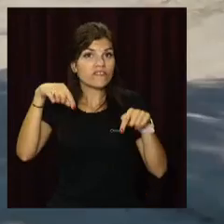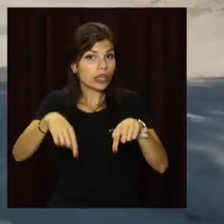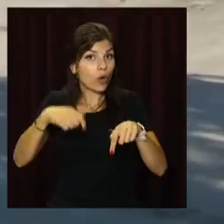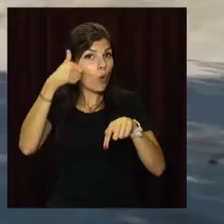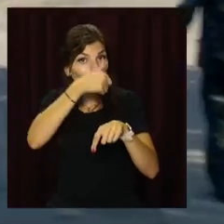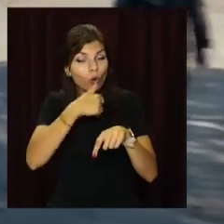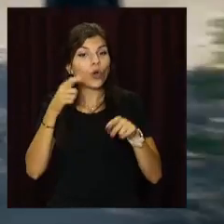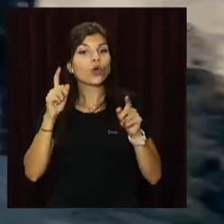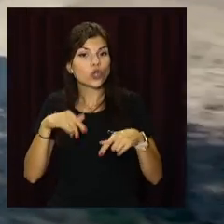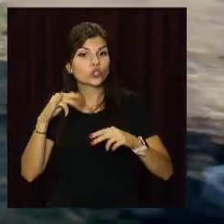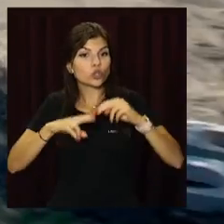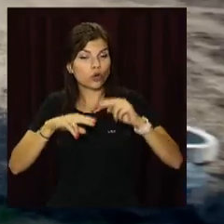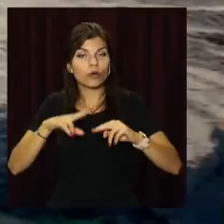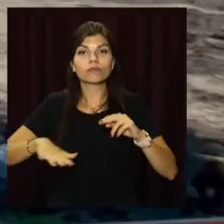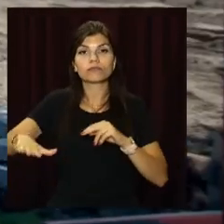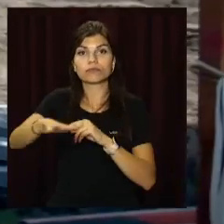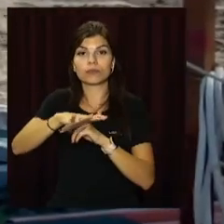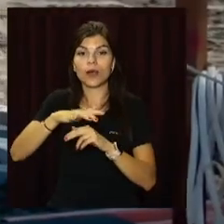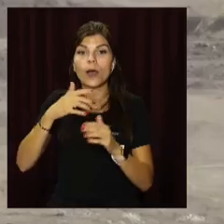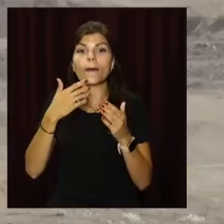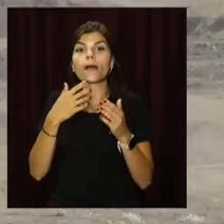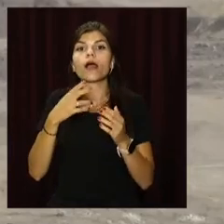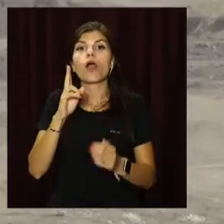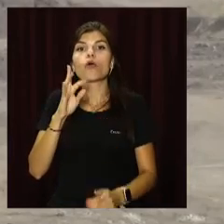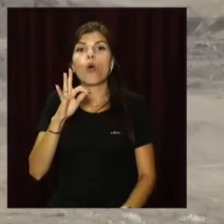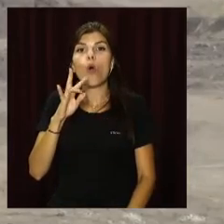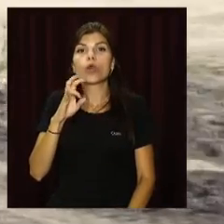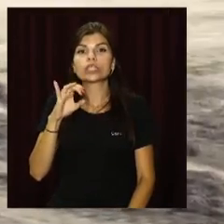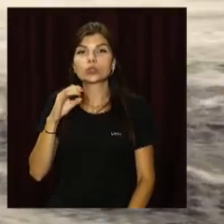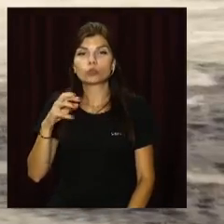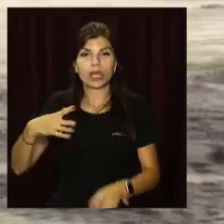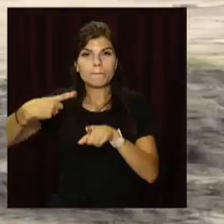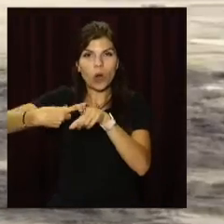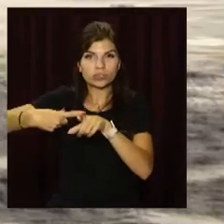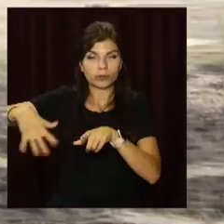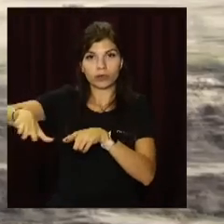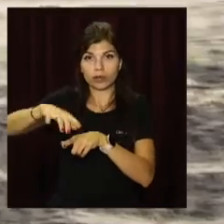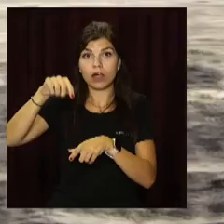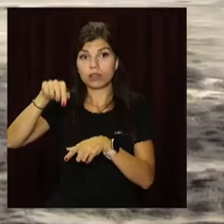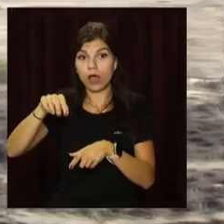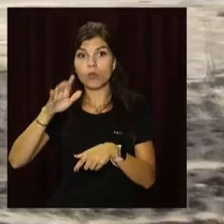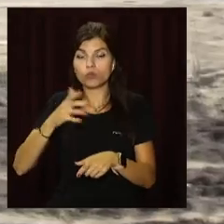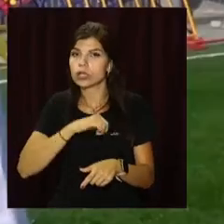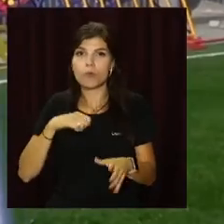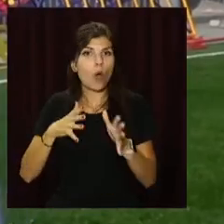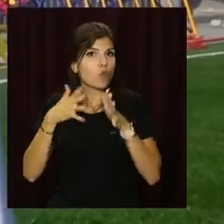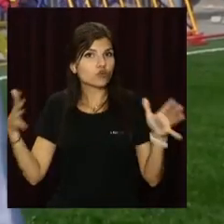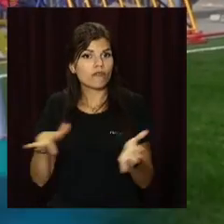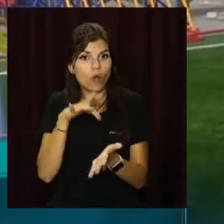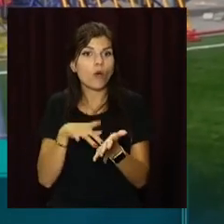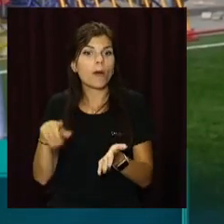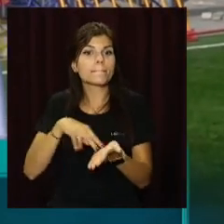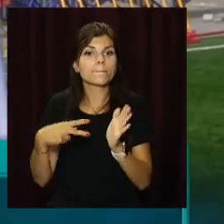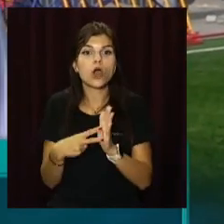року. Також ведеться будівництво комплексу по проспекту Конституції на соцгороді. Це той комплекс буде найбільший в місті, ми